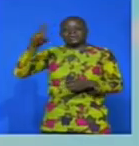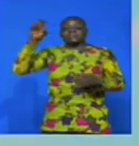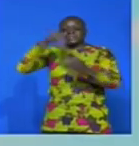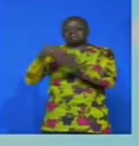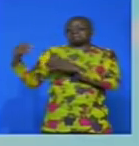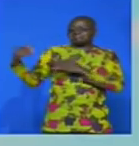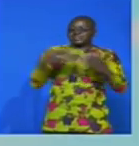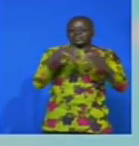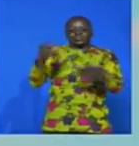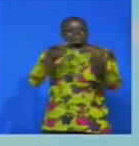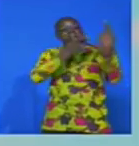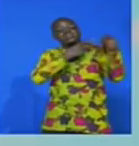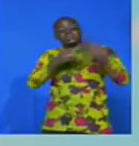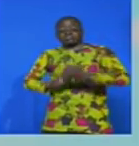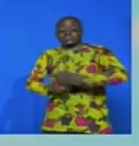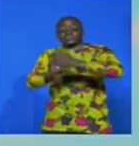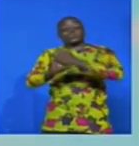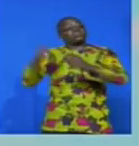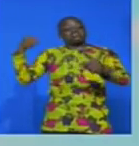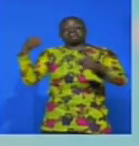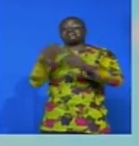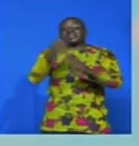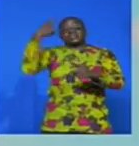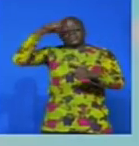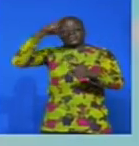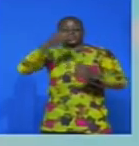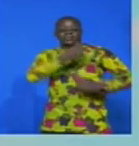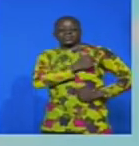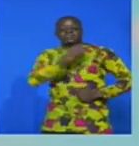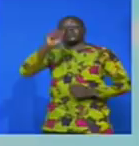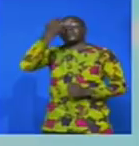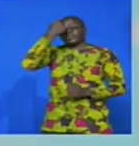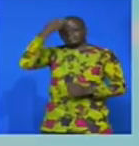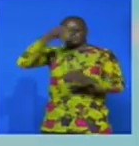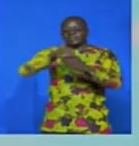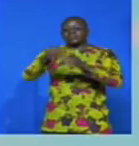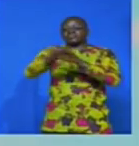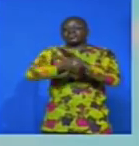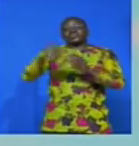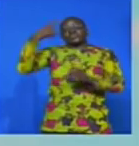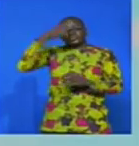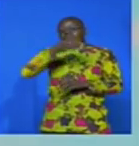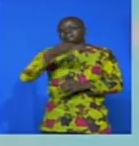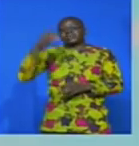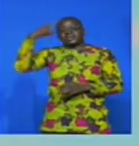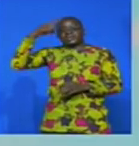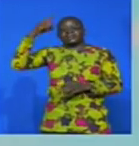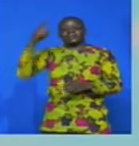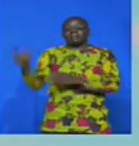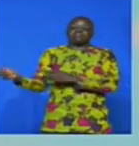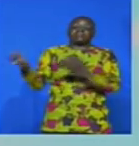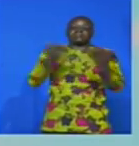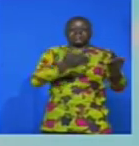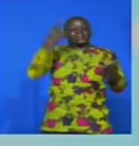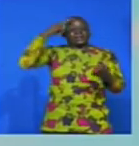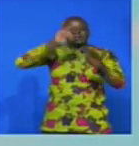pour porter secours aux blessés des bombardements de l'armée gouvernementale dans le sud du pays ont été amenés vers la Jordanie avec leurs